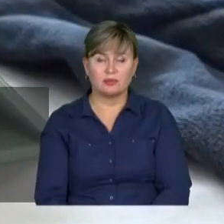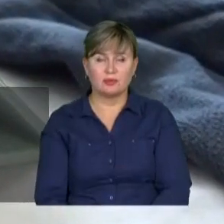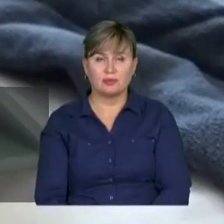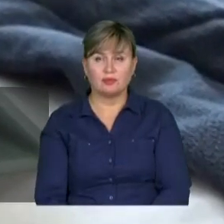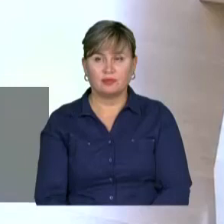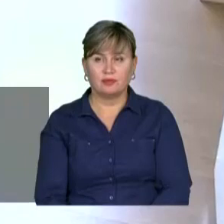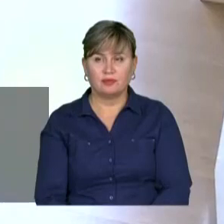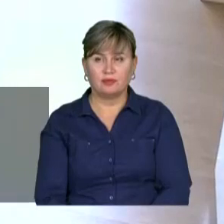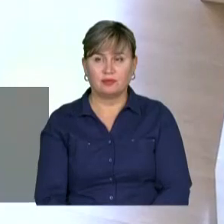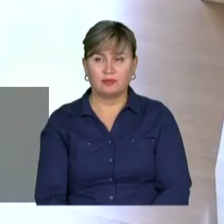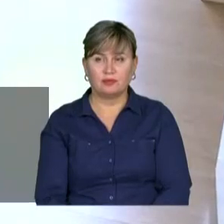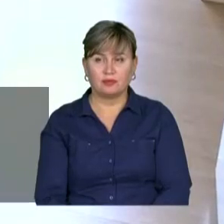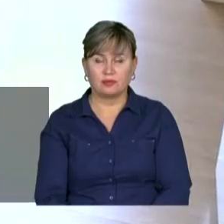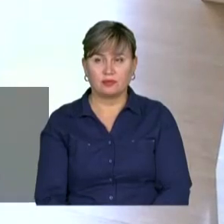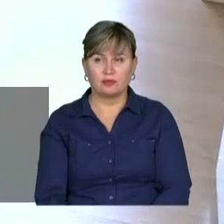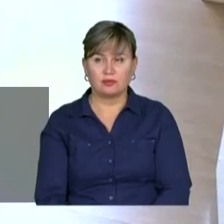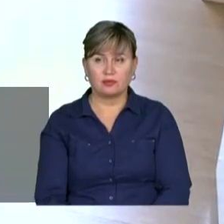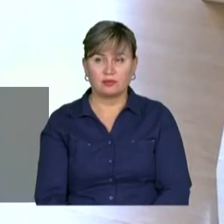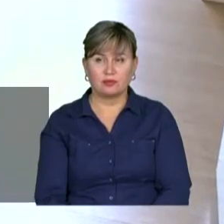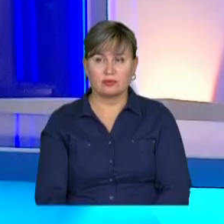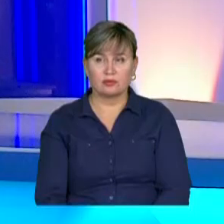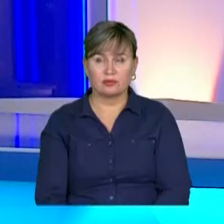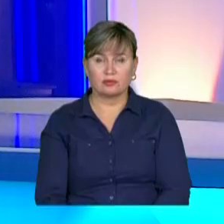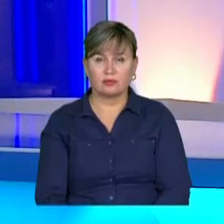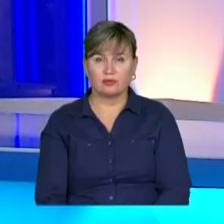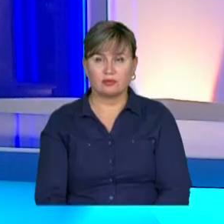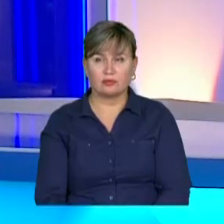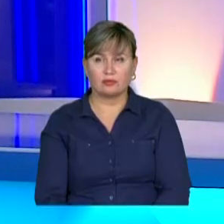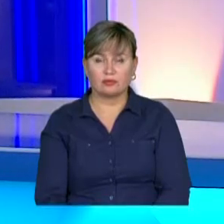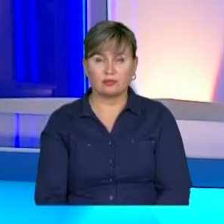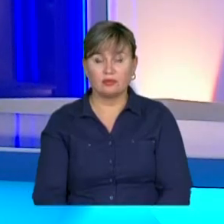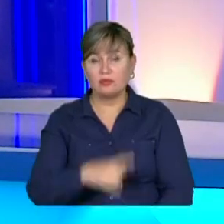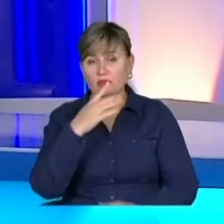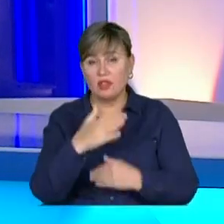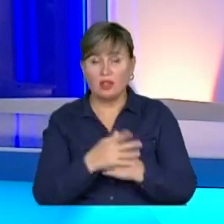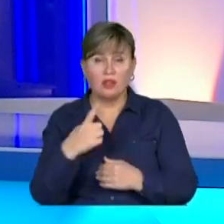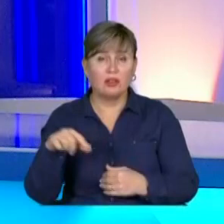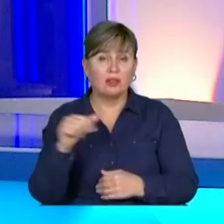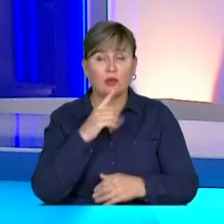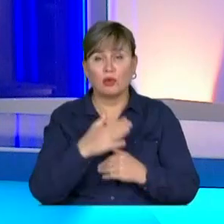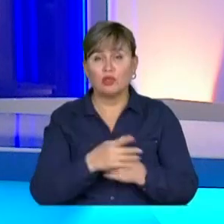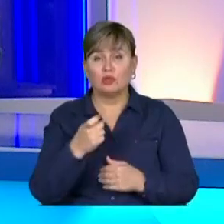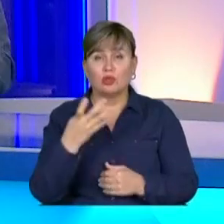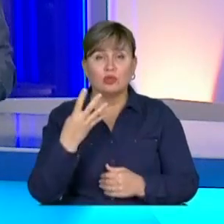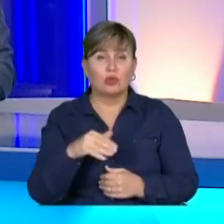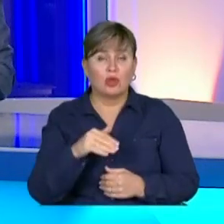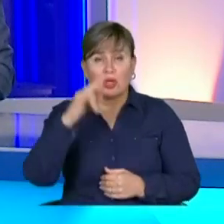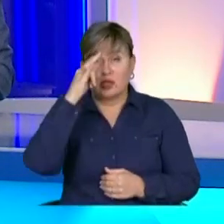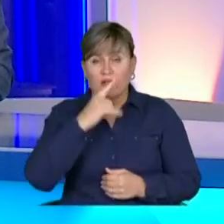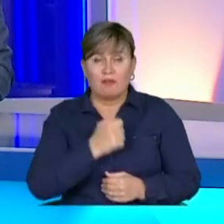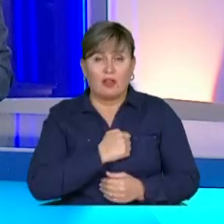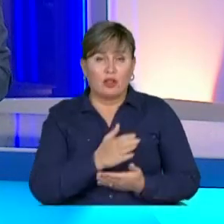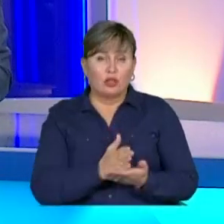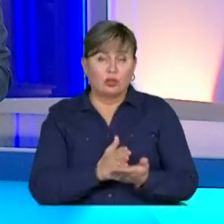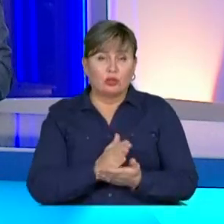Насипова, Нурлан Утигенов, телеканал «Алматы», Астана. В ближайшие недели почти 140 казахстанских